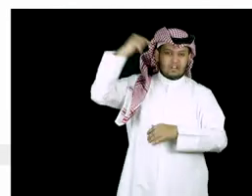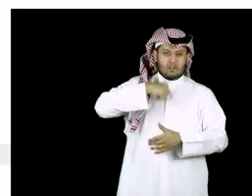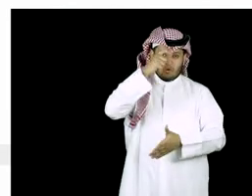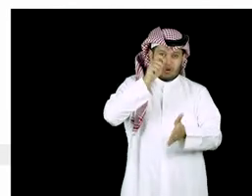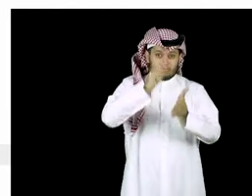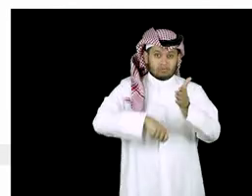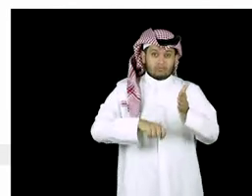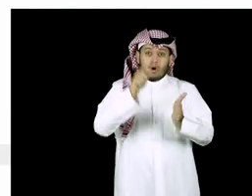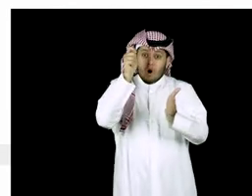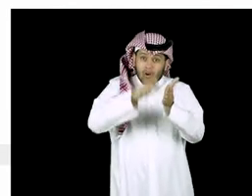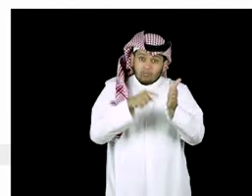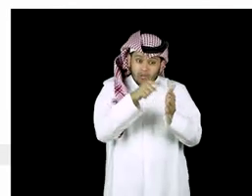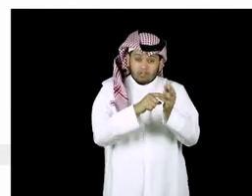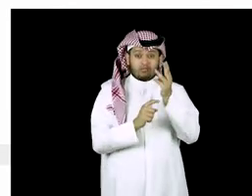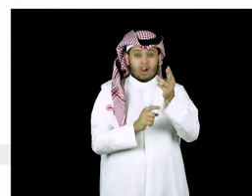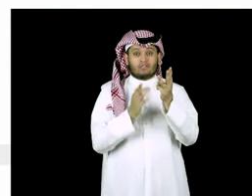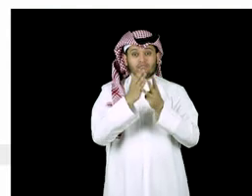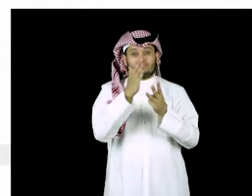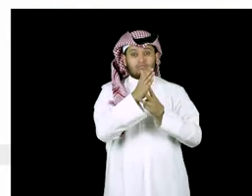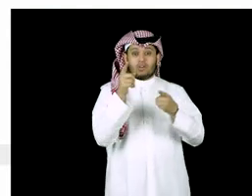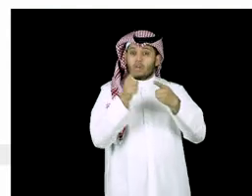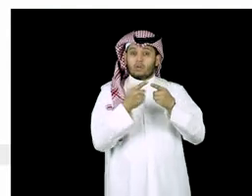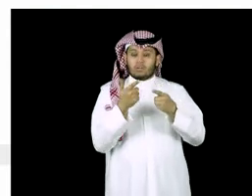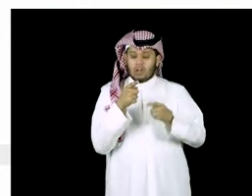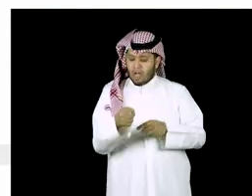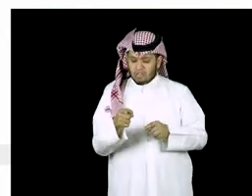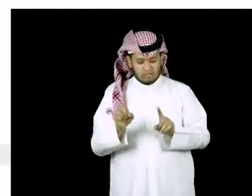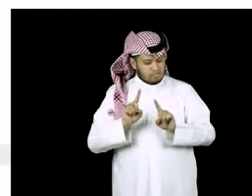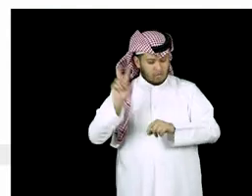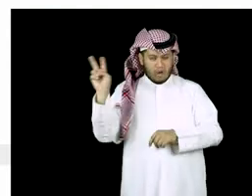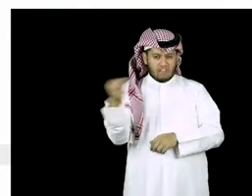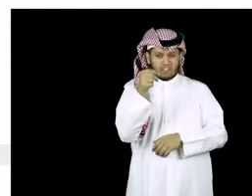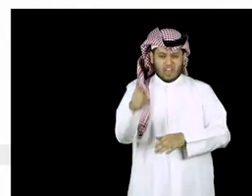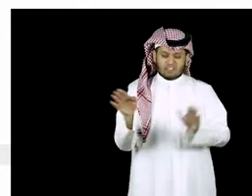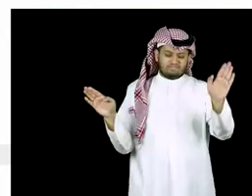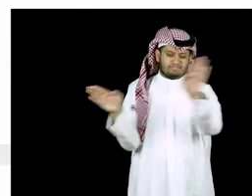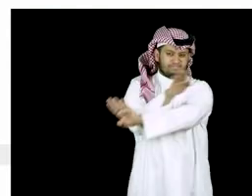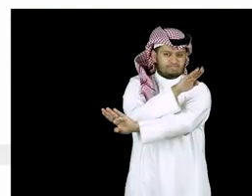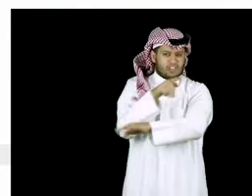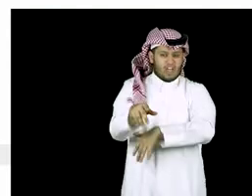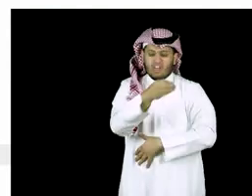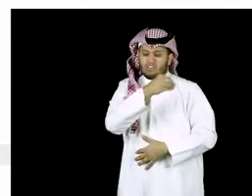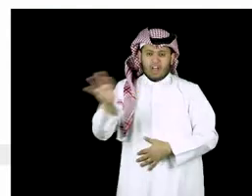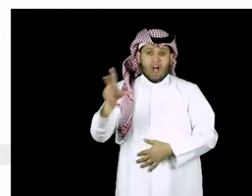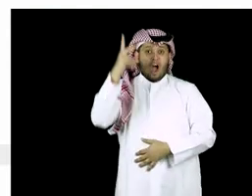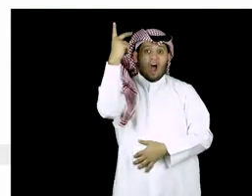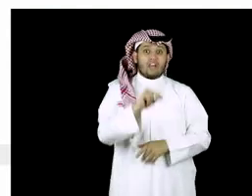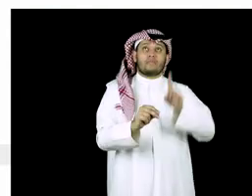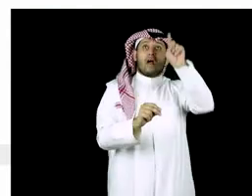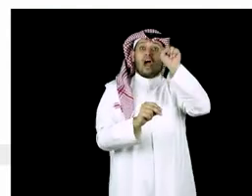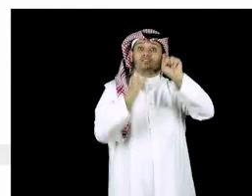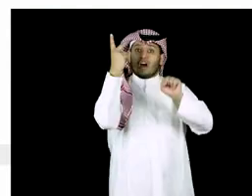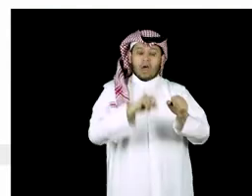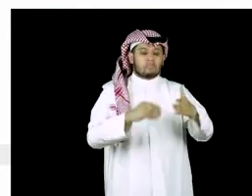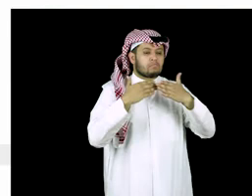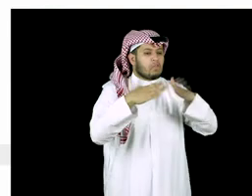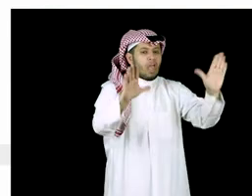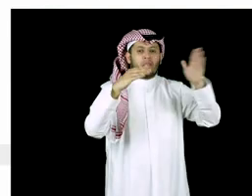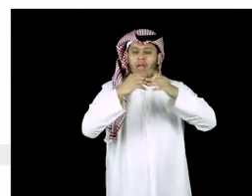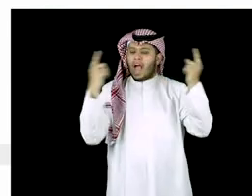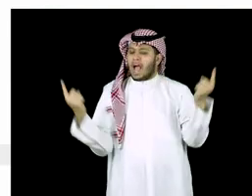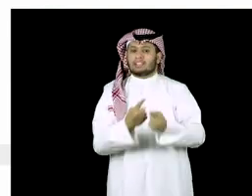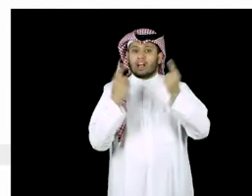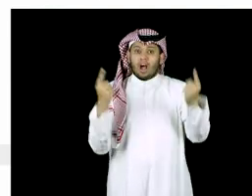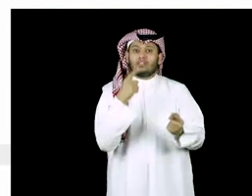له ثلاث حالات: الأولى أن يجحد الحكم بما أنزل الله ويستحل محارم الله، فهذا كفر